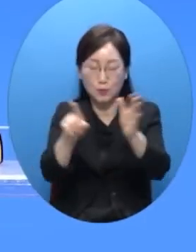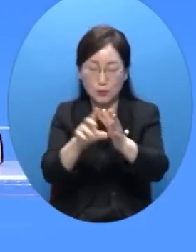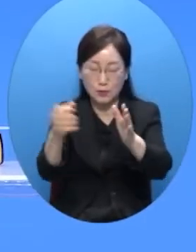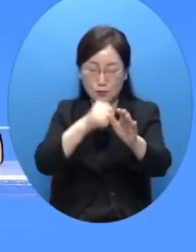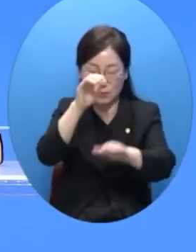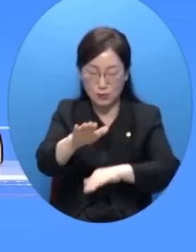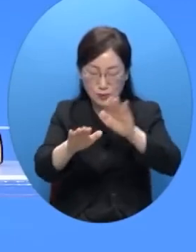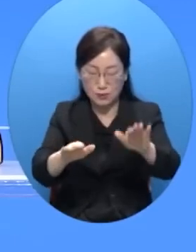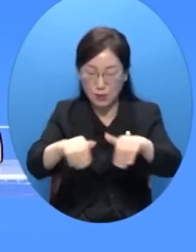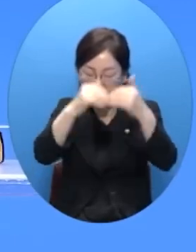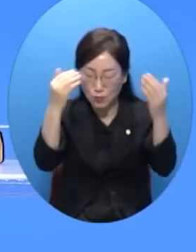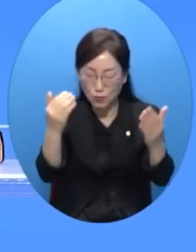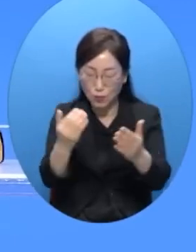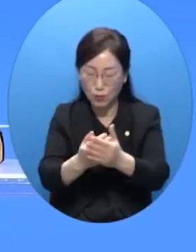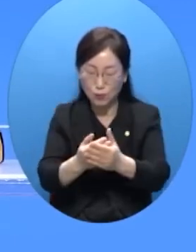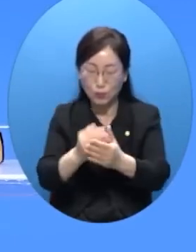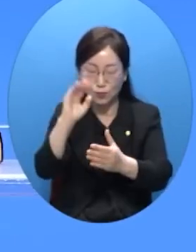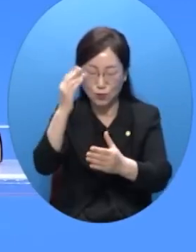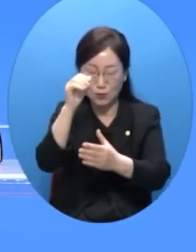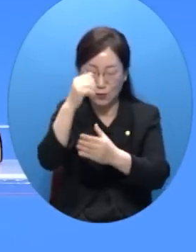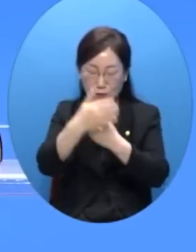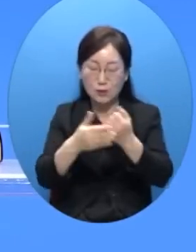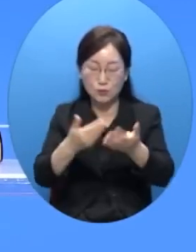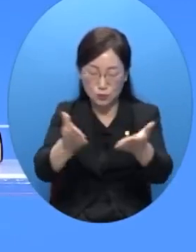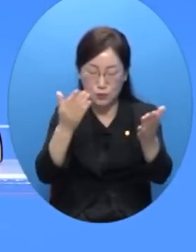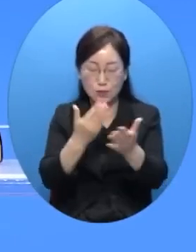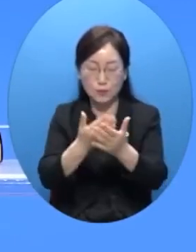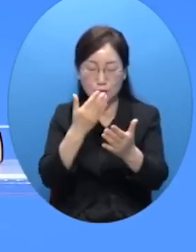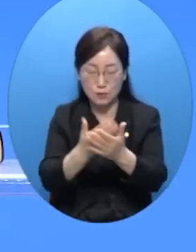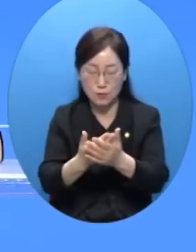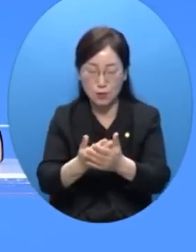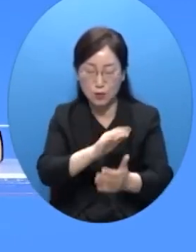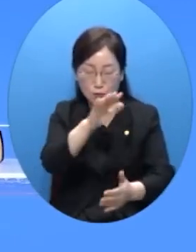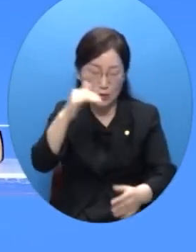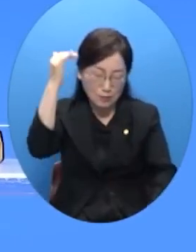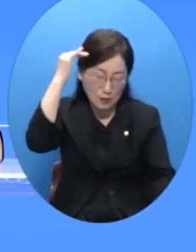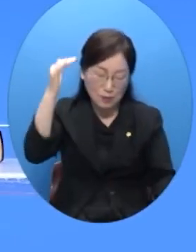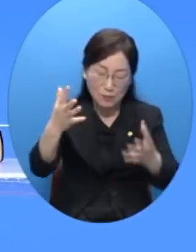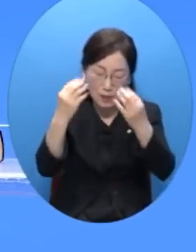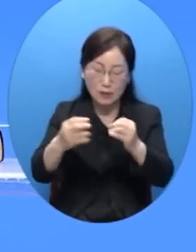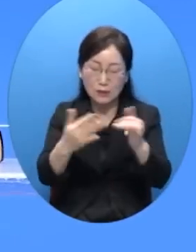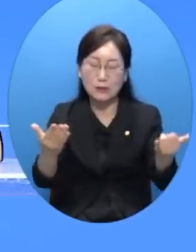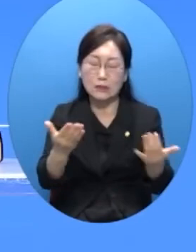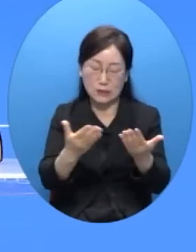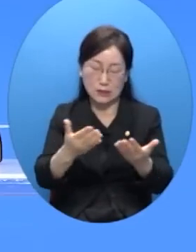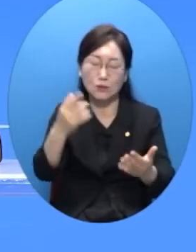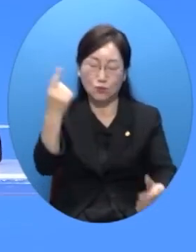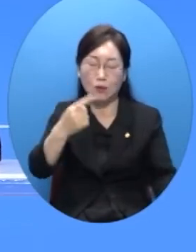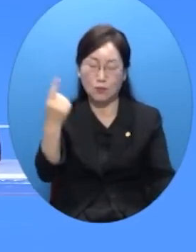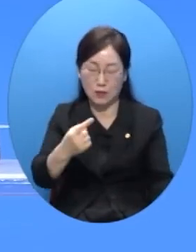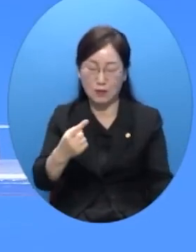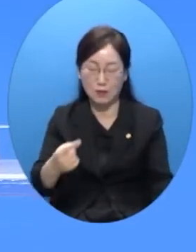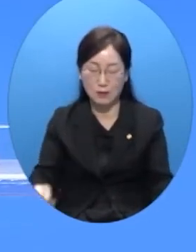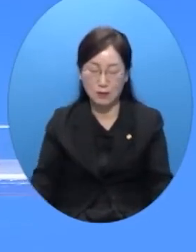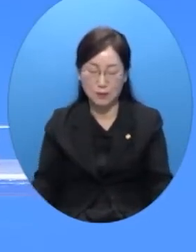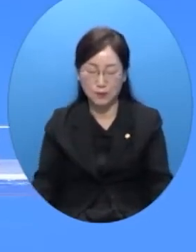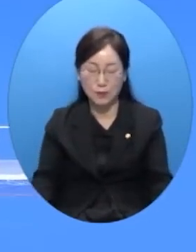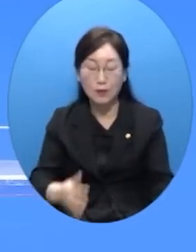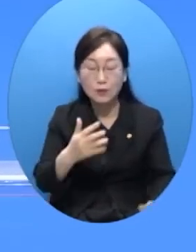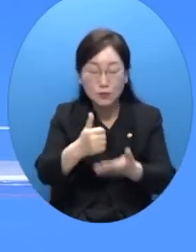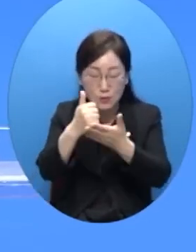나가는 저희 모두 될 수 있도록 은혜 내려 주옵소서. 우리를 괴롭히는 많은 일들이 다가온다고 할지라도